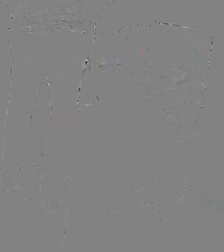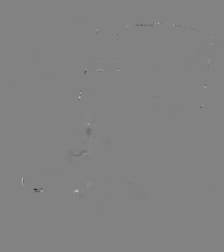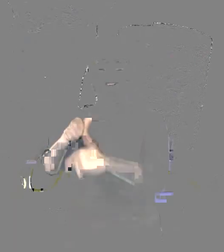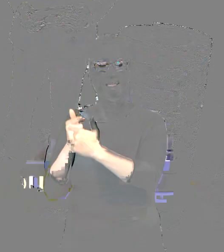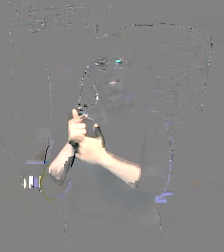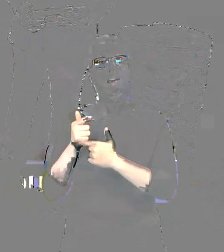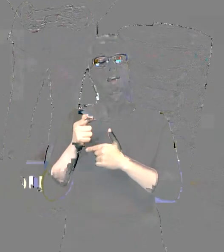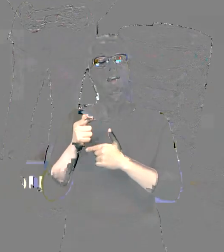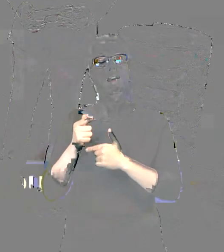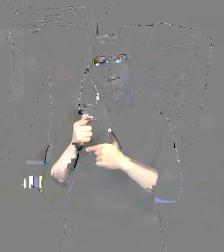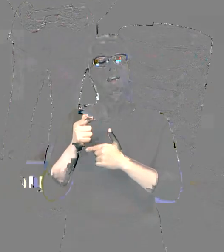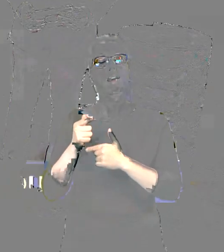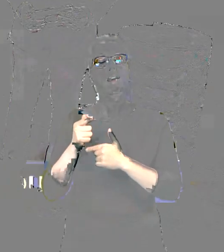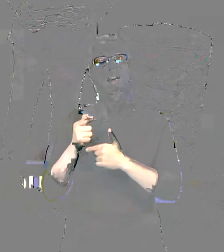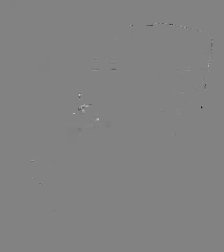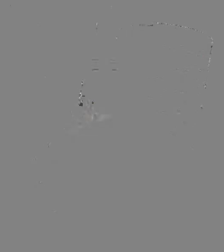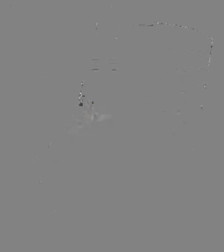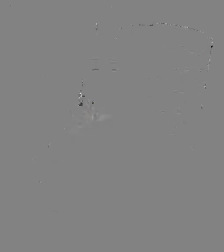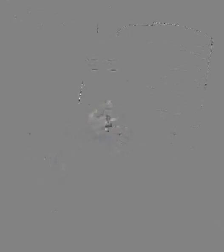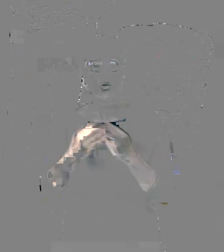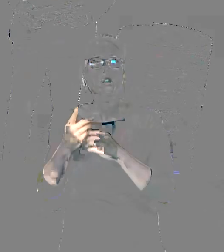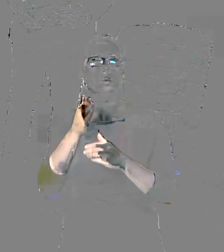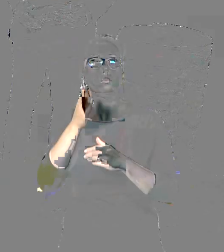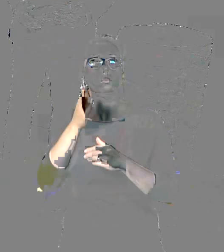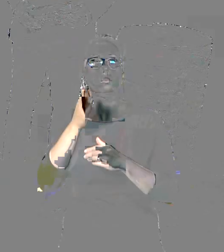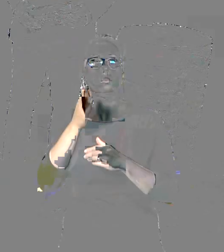odváží představit v NATO